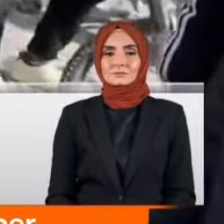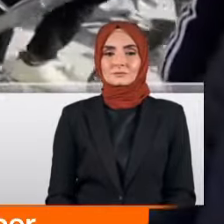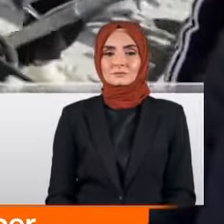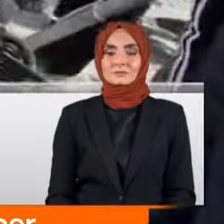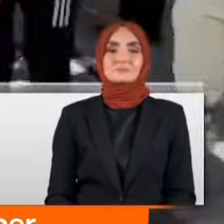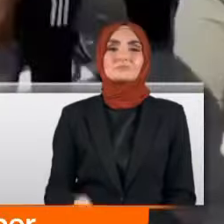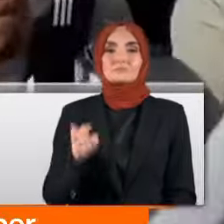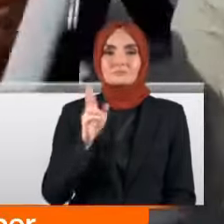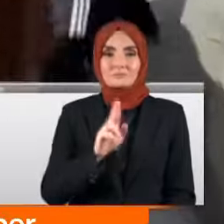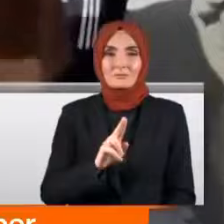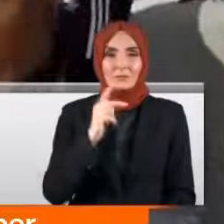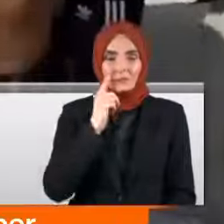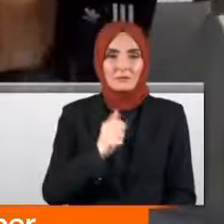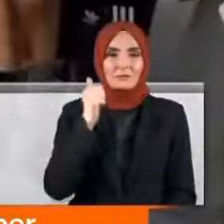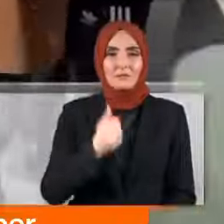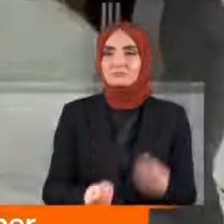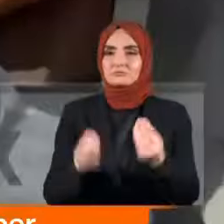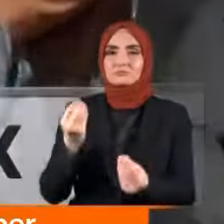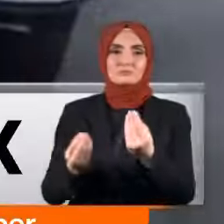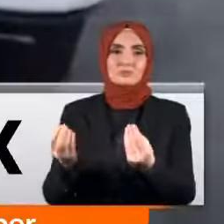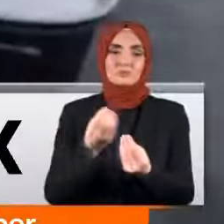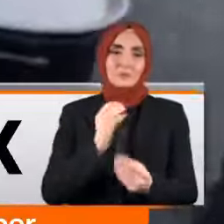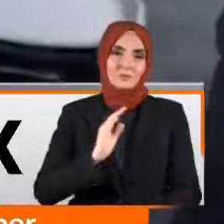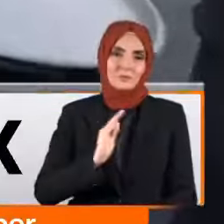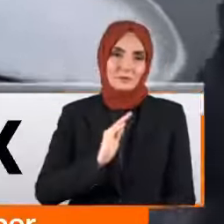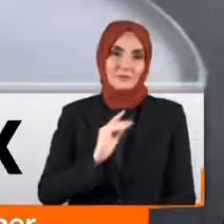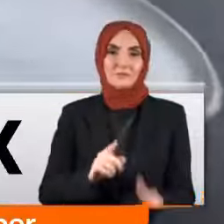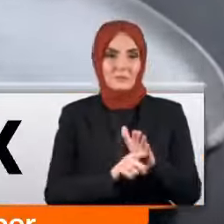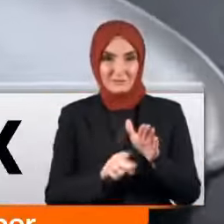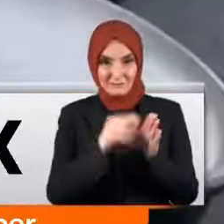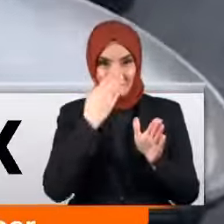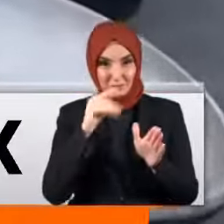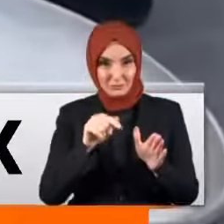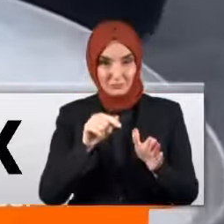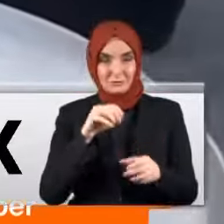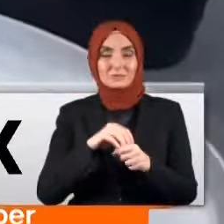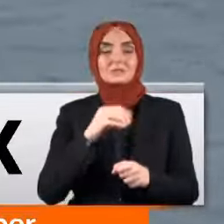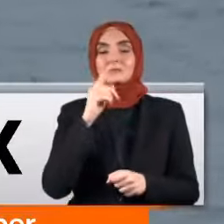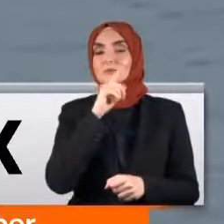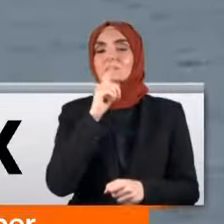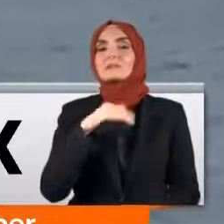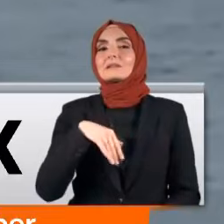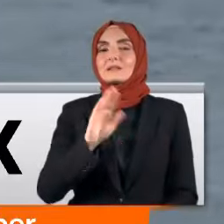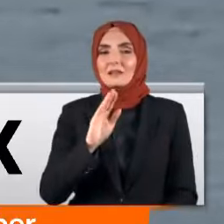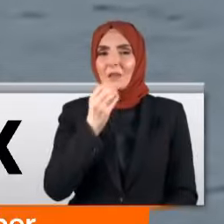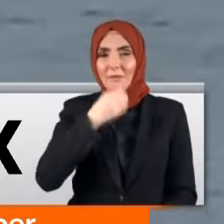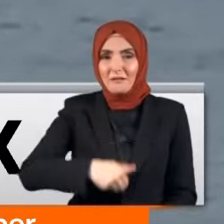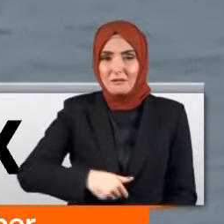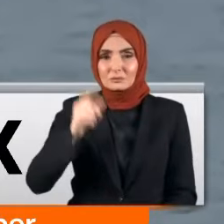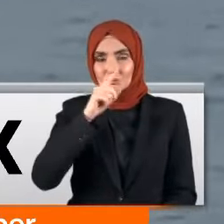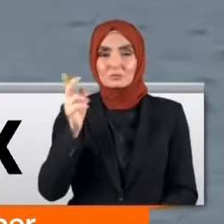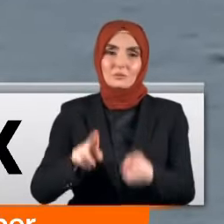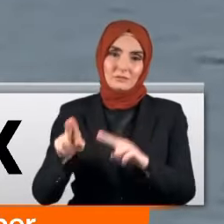her gün bir başka kapıyı çalıyor. Üstelik sadece bombalar yüzünden değil, açlık da çok büyük bir tehdit. Denize açılıp balık avlamak